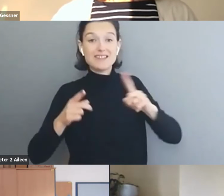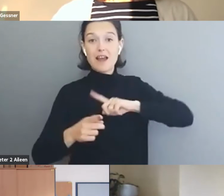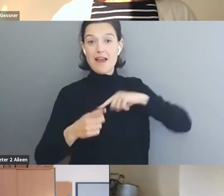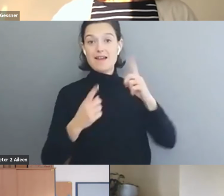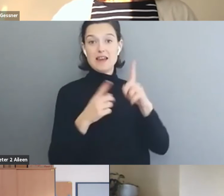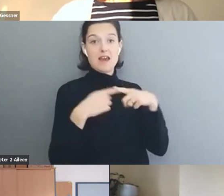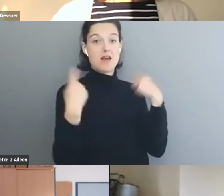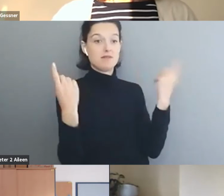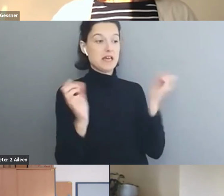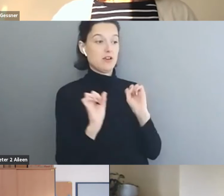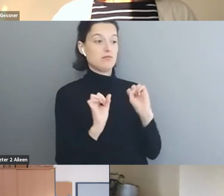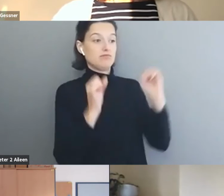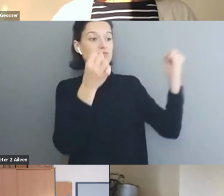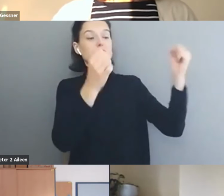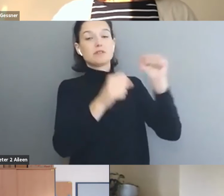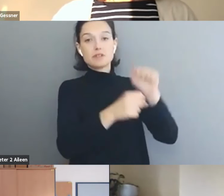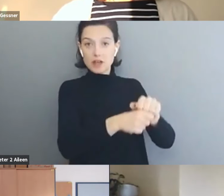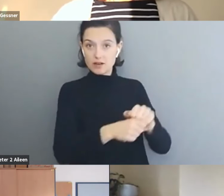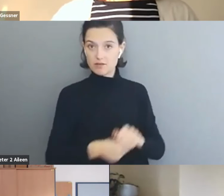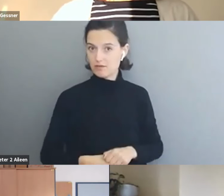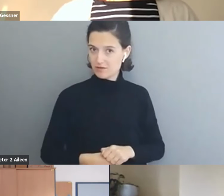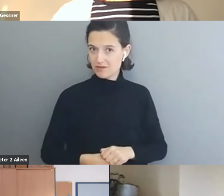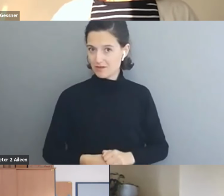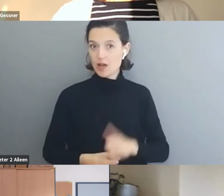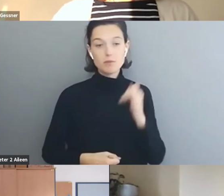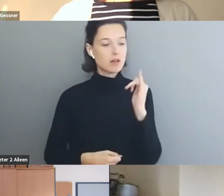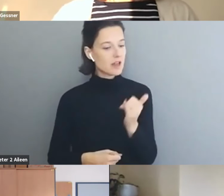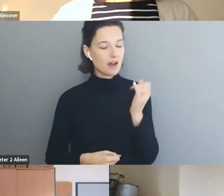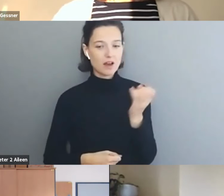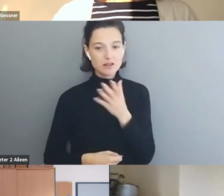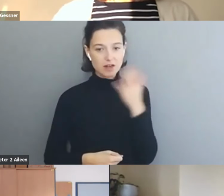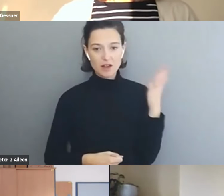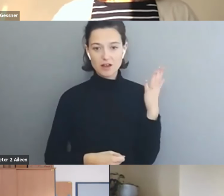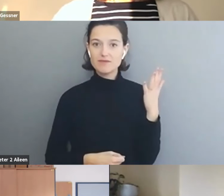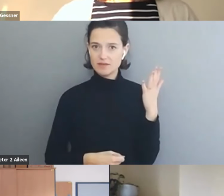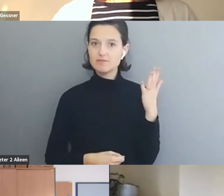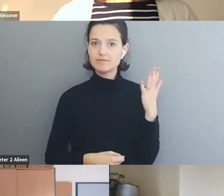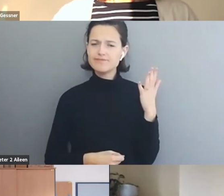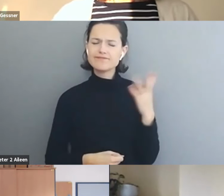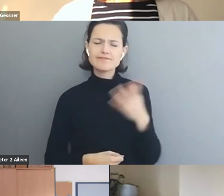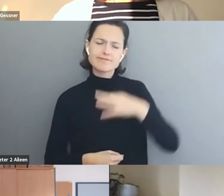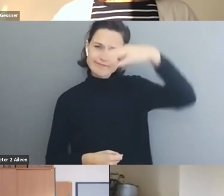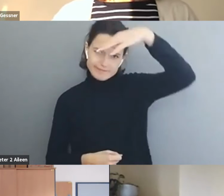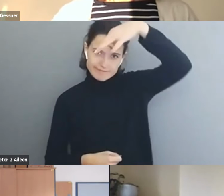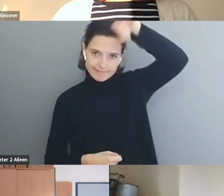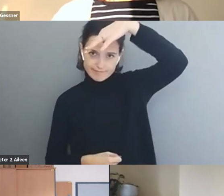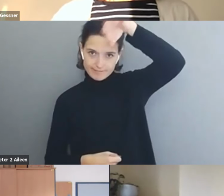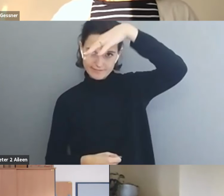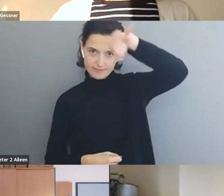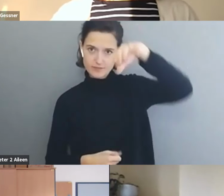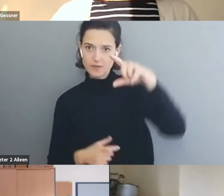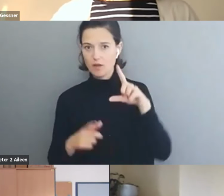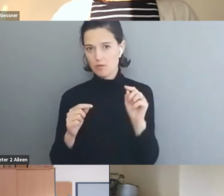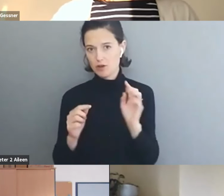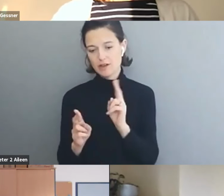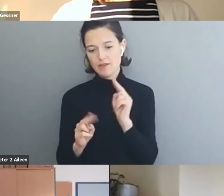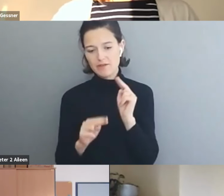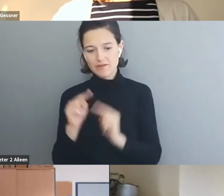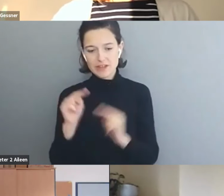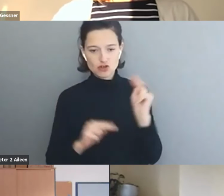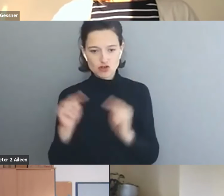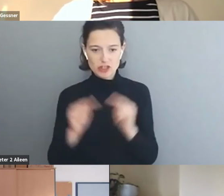ich glaube, ich bin vollkommen der Überzeugung, und das ist auch schon der Weg in diese Richtung, die verschiedenen